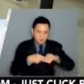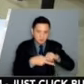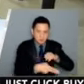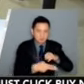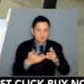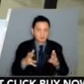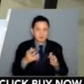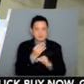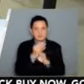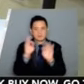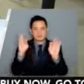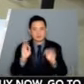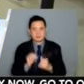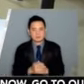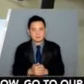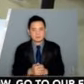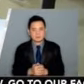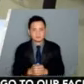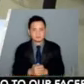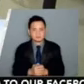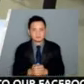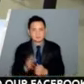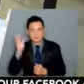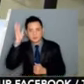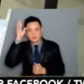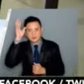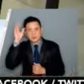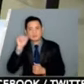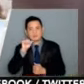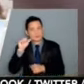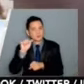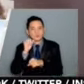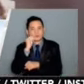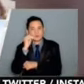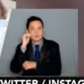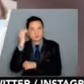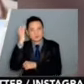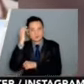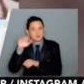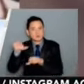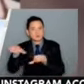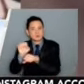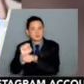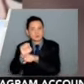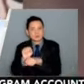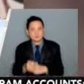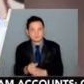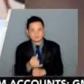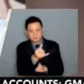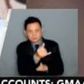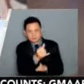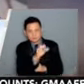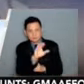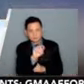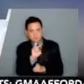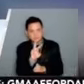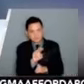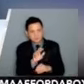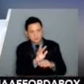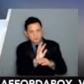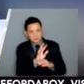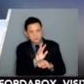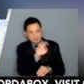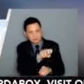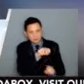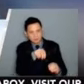tape. Wala noon ang padre de pamilya dahil may inasikaso sa labas. Nakuha na sa CCTV camera mga salarin papasok sa Eskenita kung